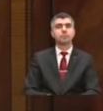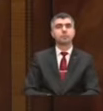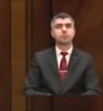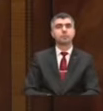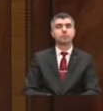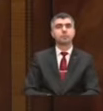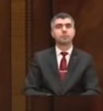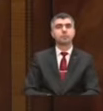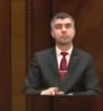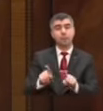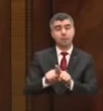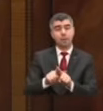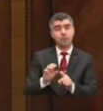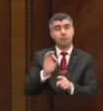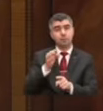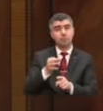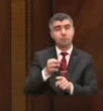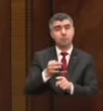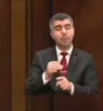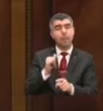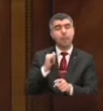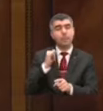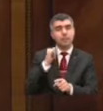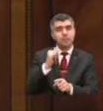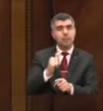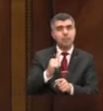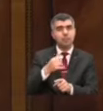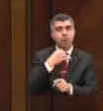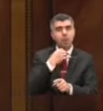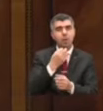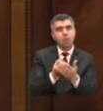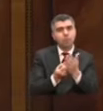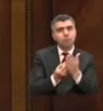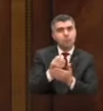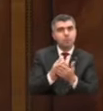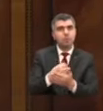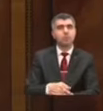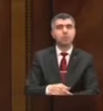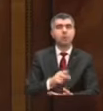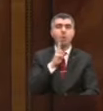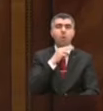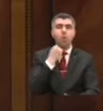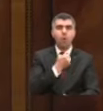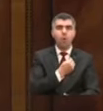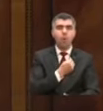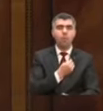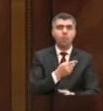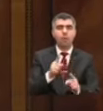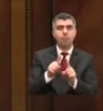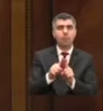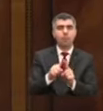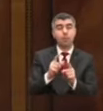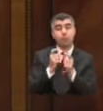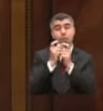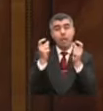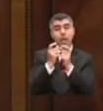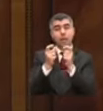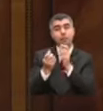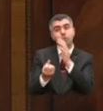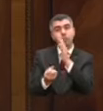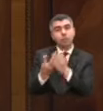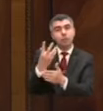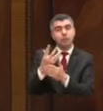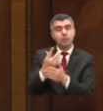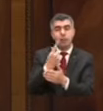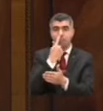ويمشي ياخذ القرار ماشي معقول في كل مره يجي يعبر اما الحكومه سيدي خذات قرار دخلت شركه جديده ما